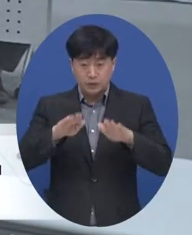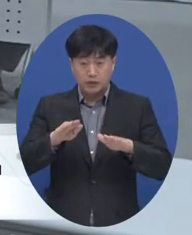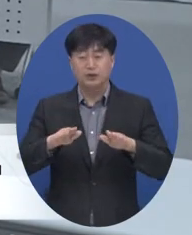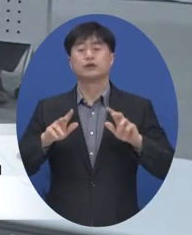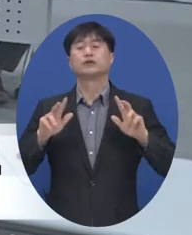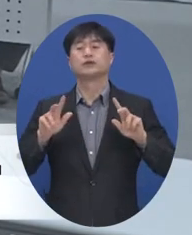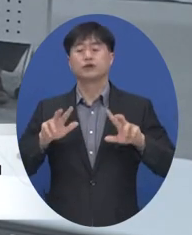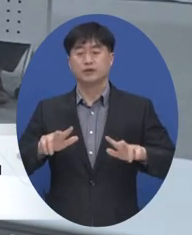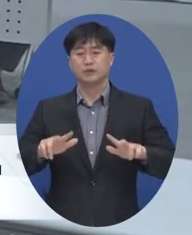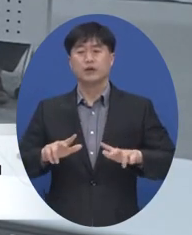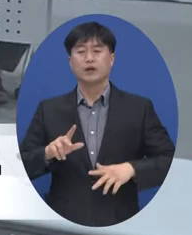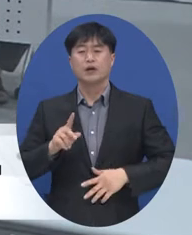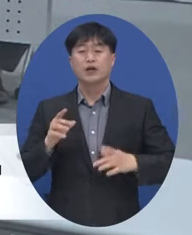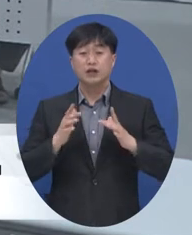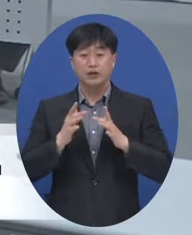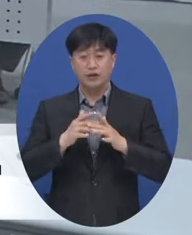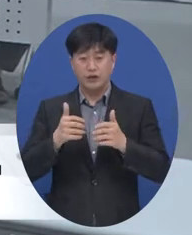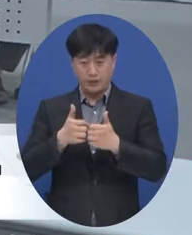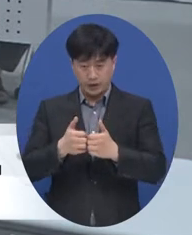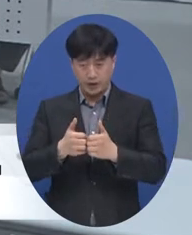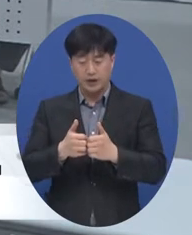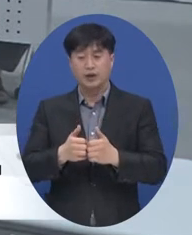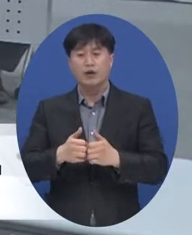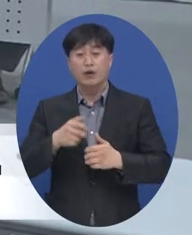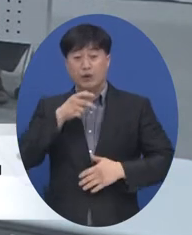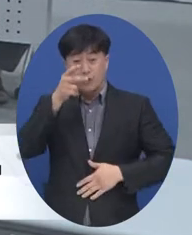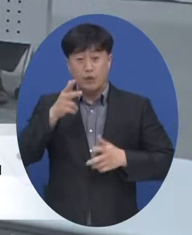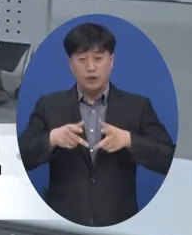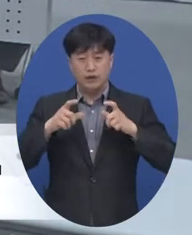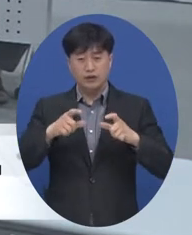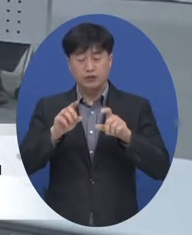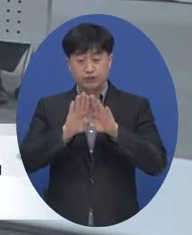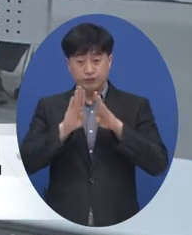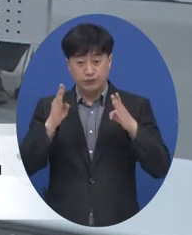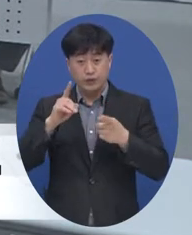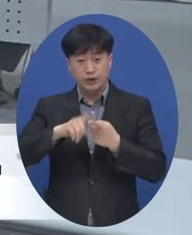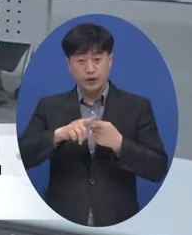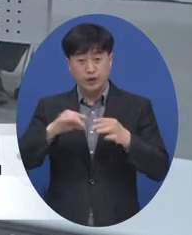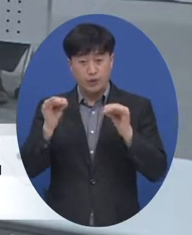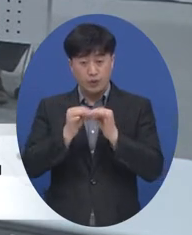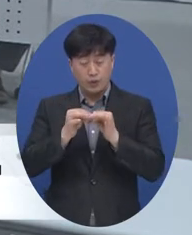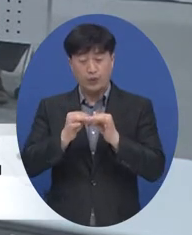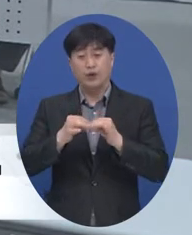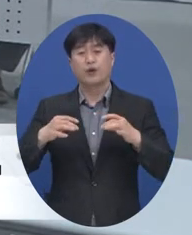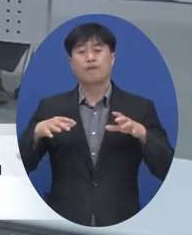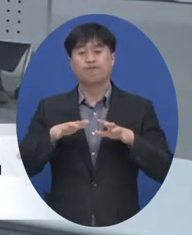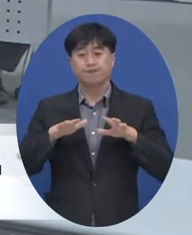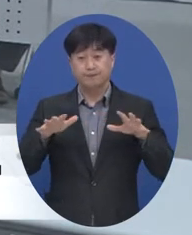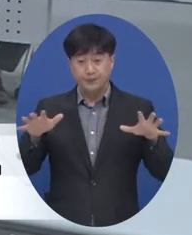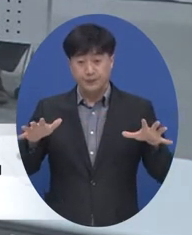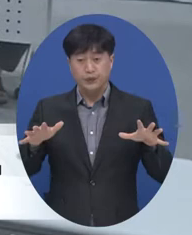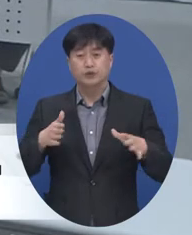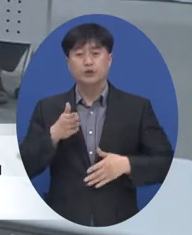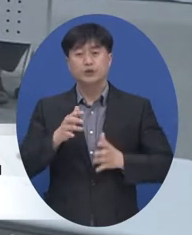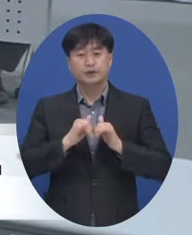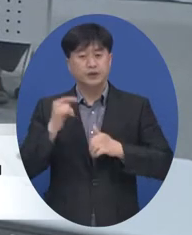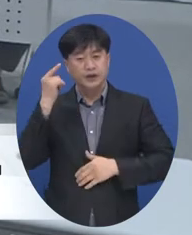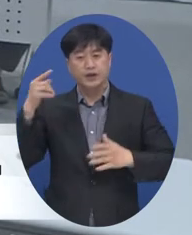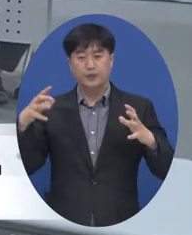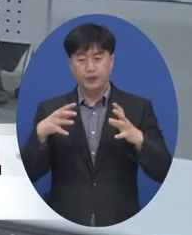토론회를 열어 개성공단 재개에 관한 공감대를 넓히고 전문가들의 의견 해보았습니다 경기 주 tv 김태희 기자의